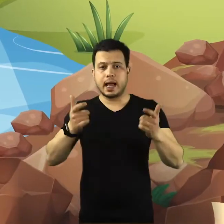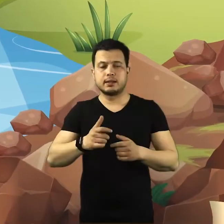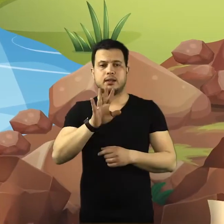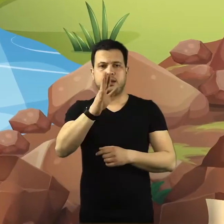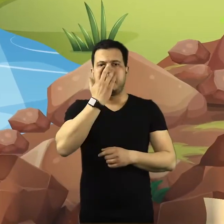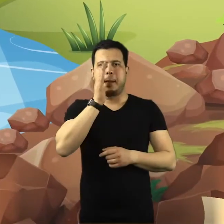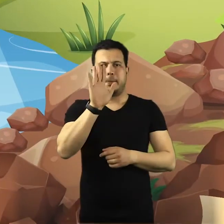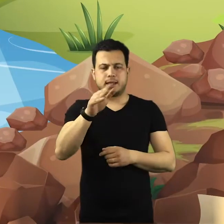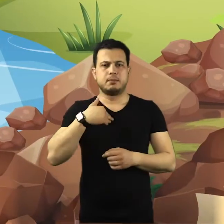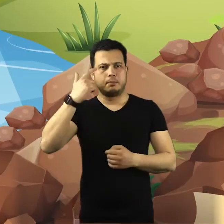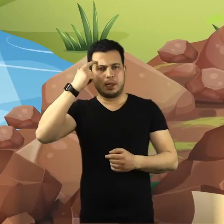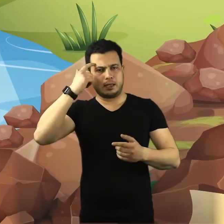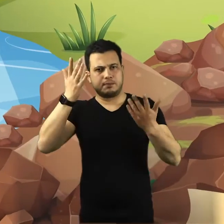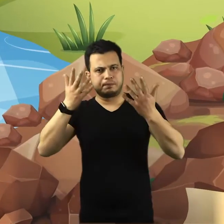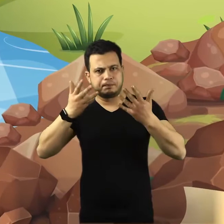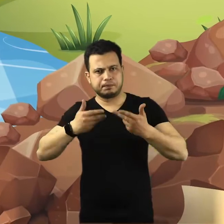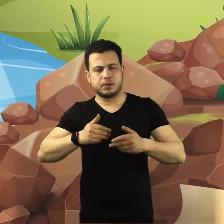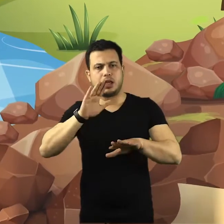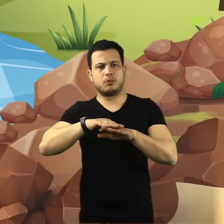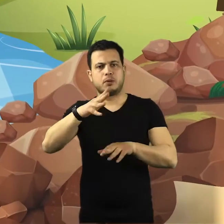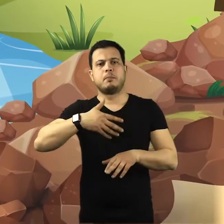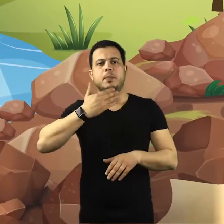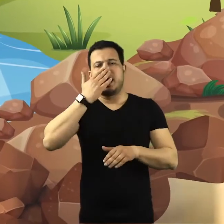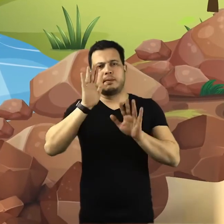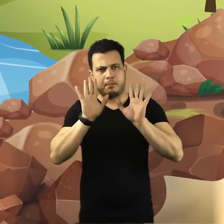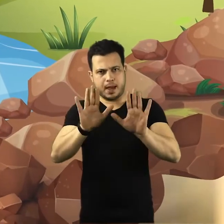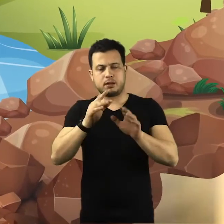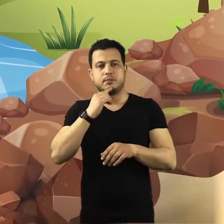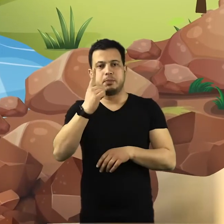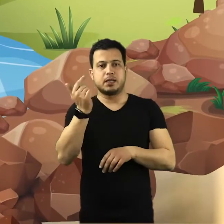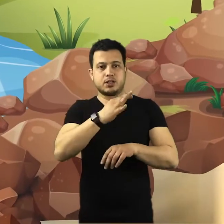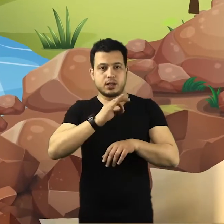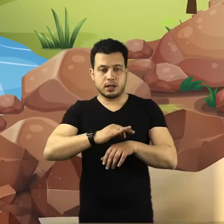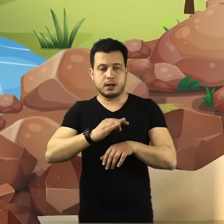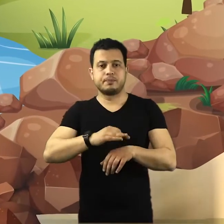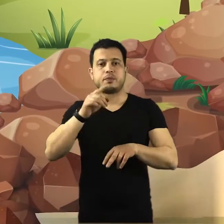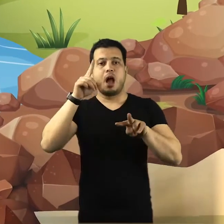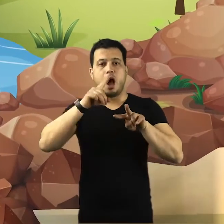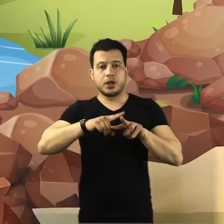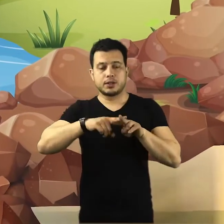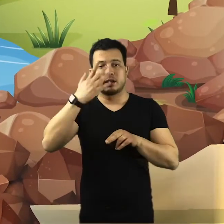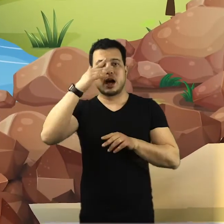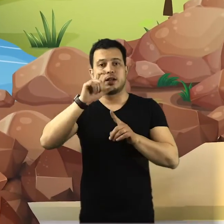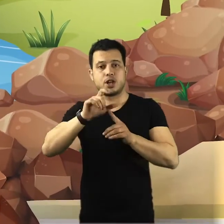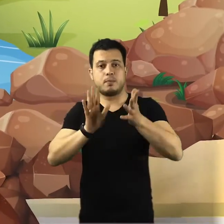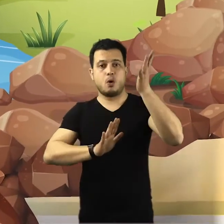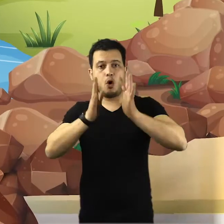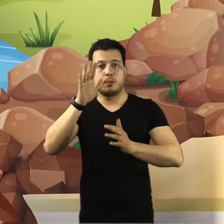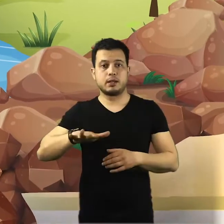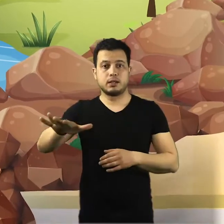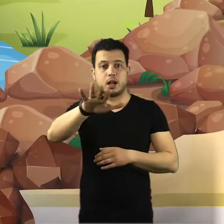lütfen bekleyin Bilge Horoz Birkaç dakika sonra Anıt Karaçam Ormanı ağaçlarının yeri